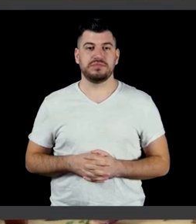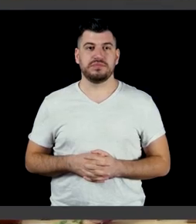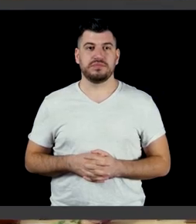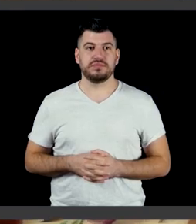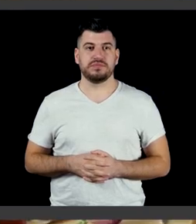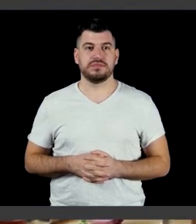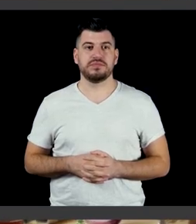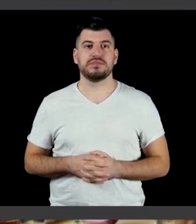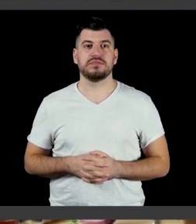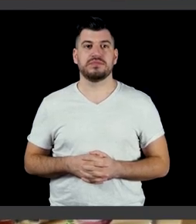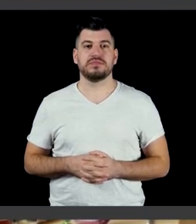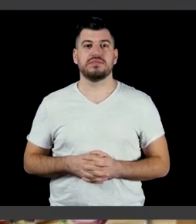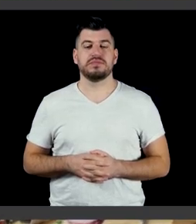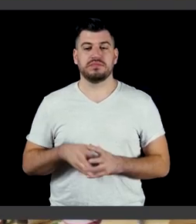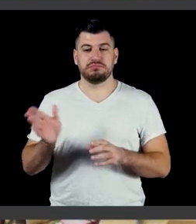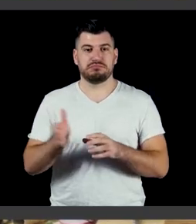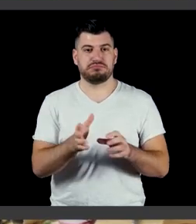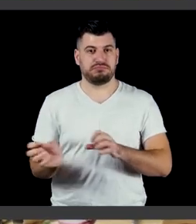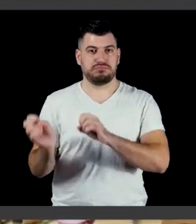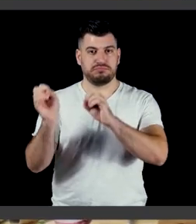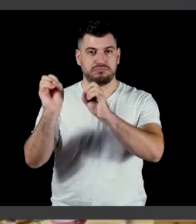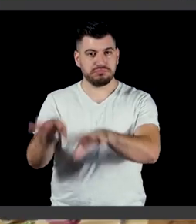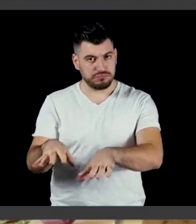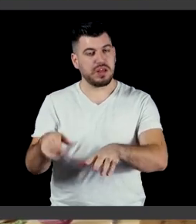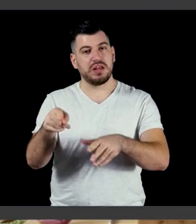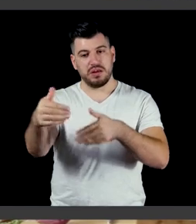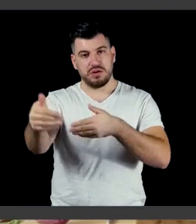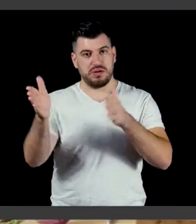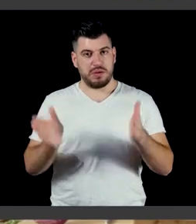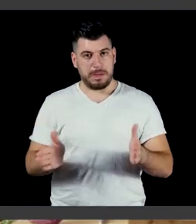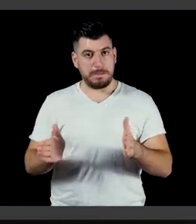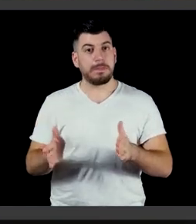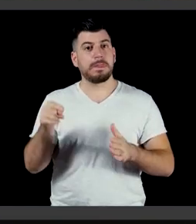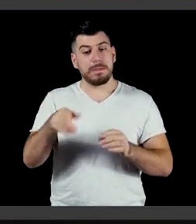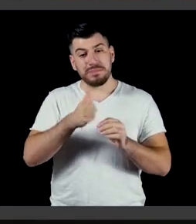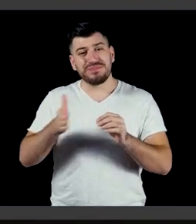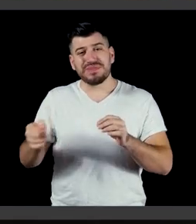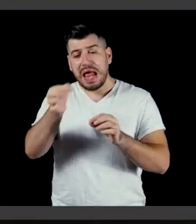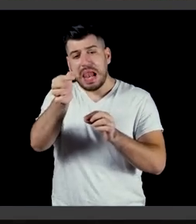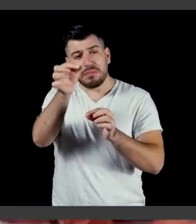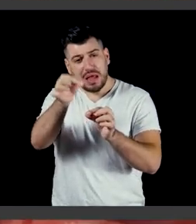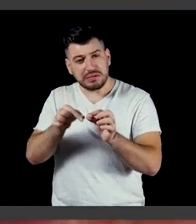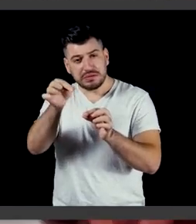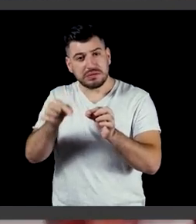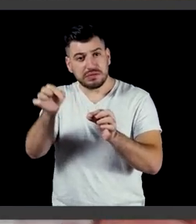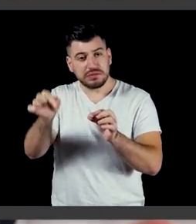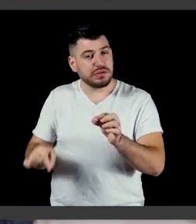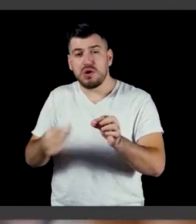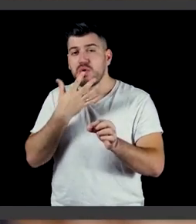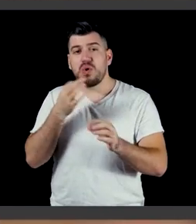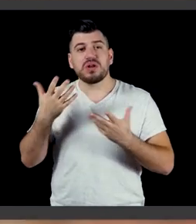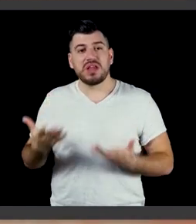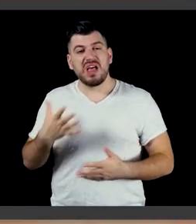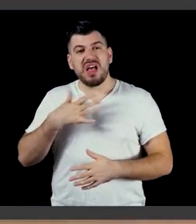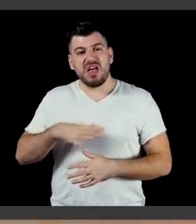Πάρω και αυτές από εδώ. Και έτσι όπως είναι θα ρίξω και τις λωρίδες μέσα. Θα τις κόψουμε πάρα πολύ λεπτές τις λωρίδες, γιατί θέλουμε